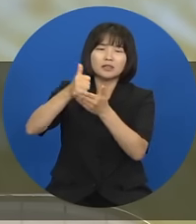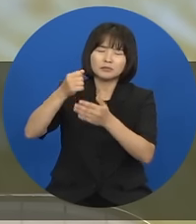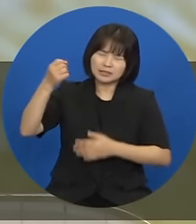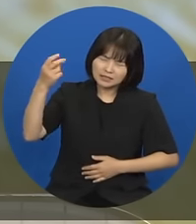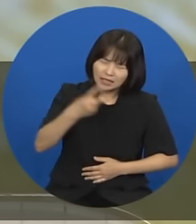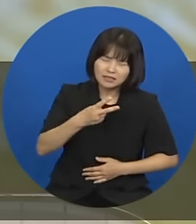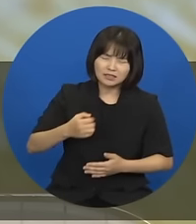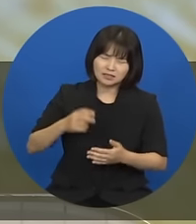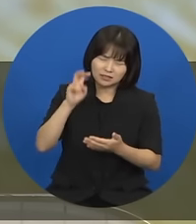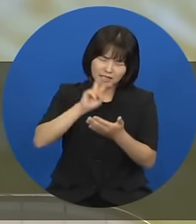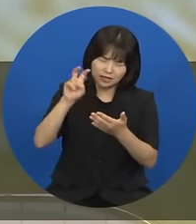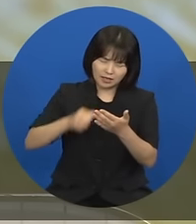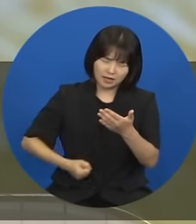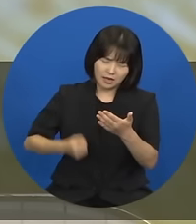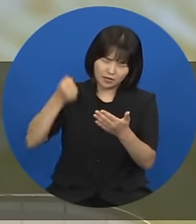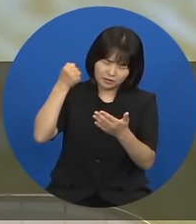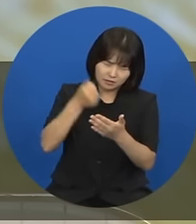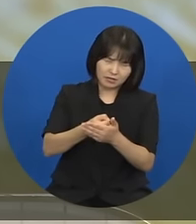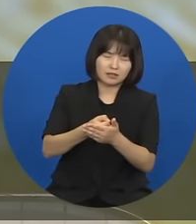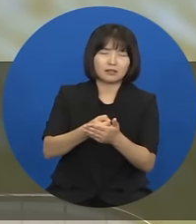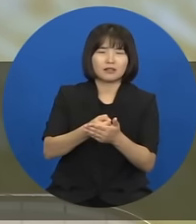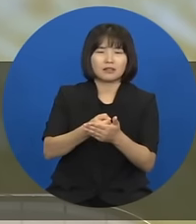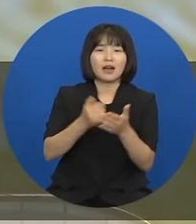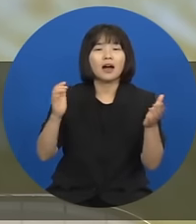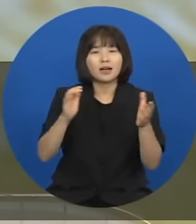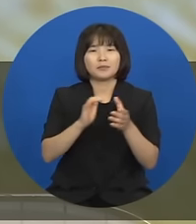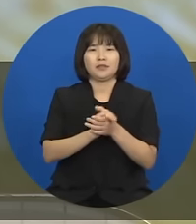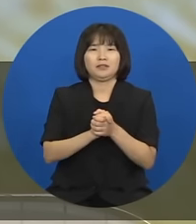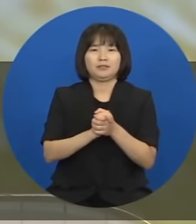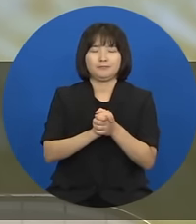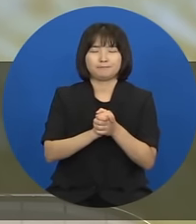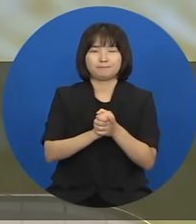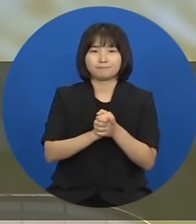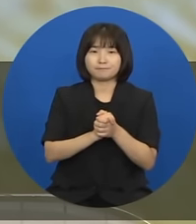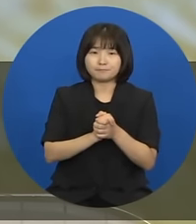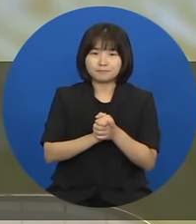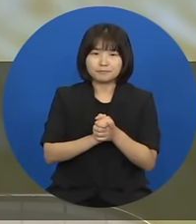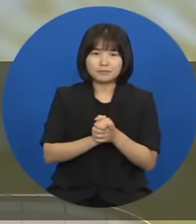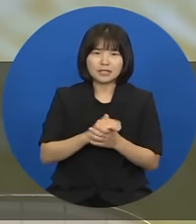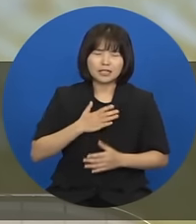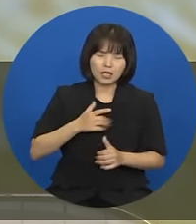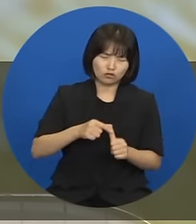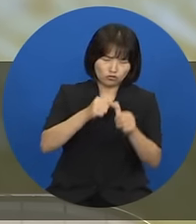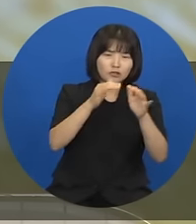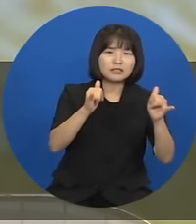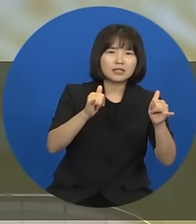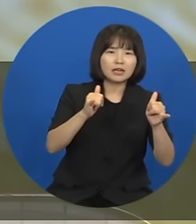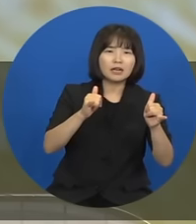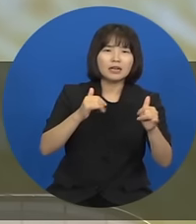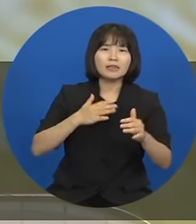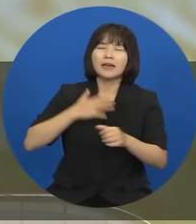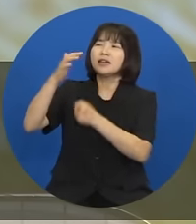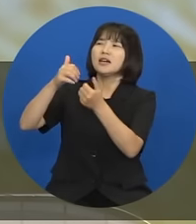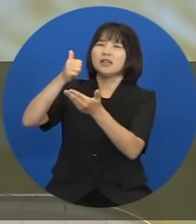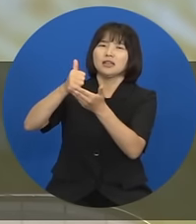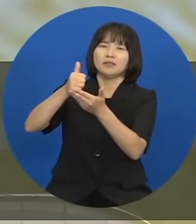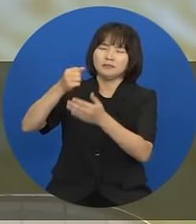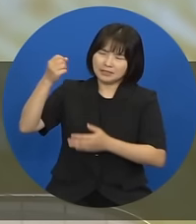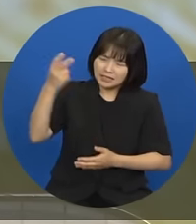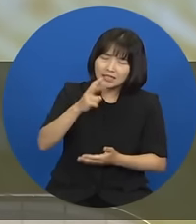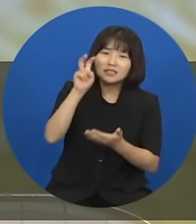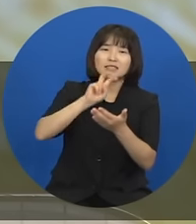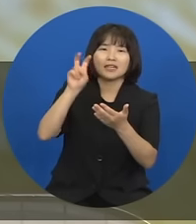하나님을 또다시 찬양하련다. 아멘이죠. 이제 내가 나의 구원자, 내가 나의 하나님을